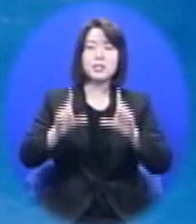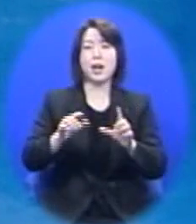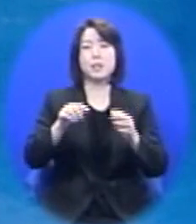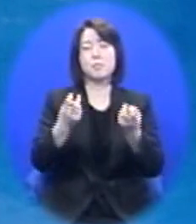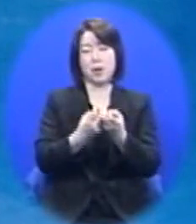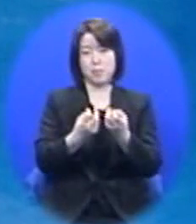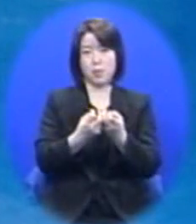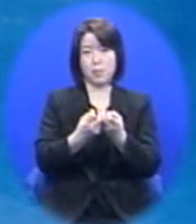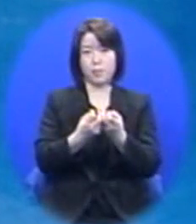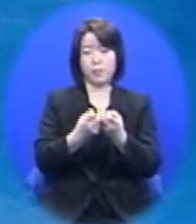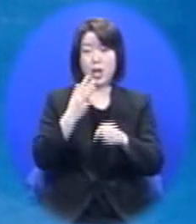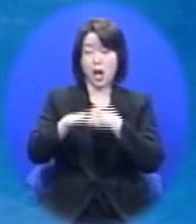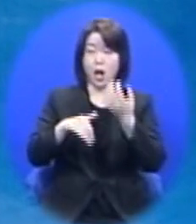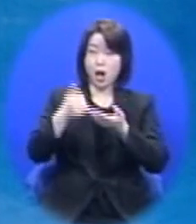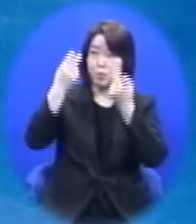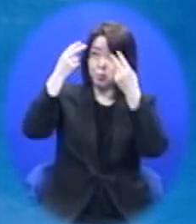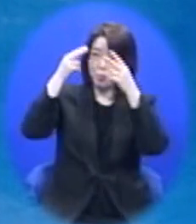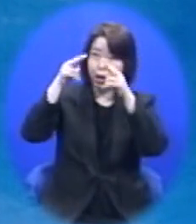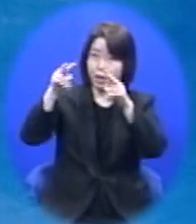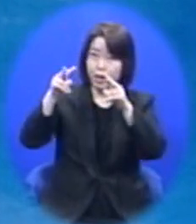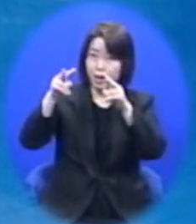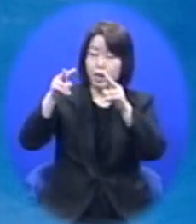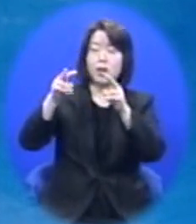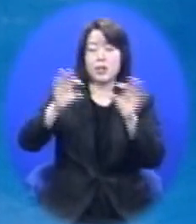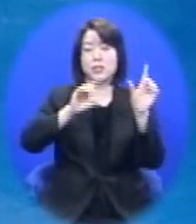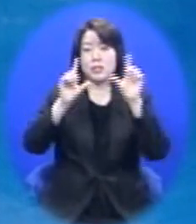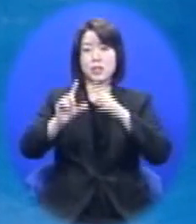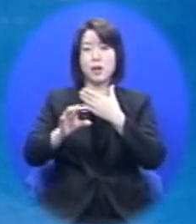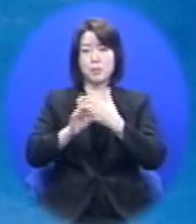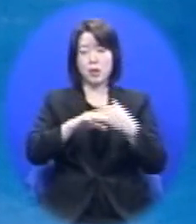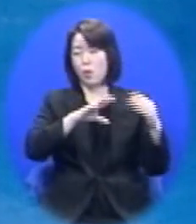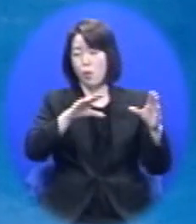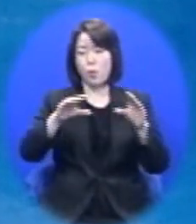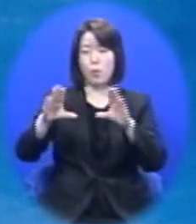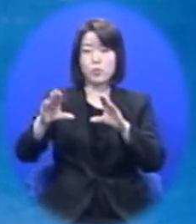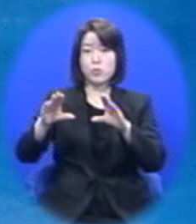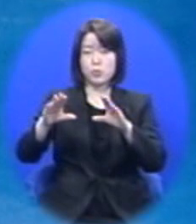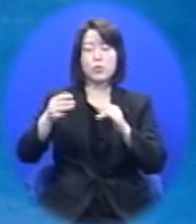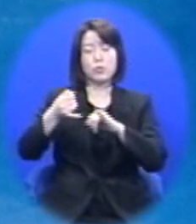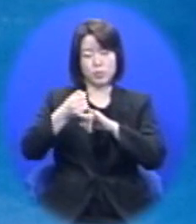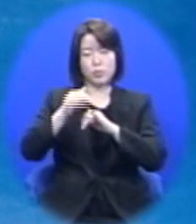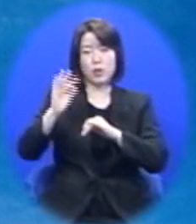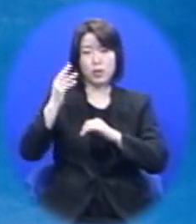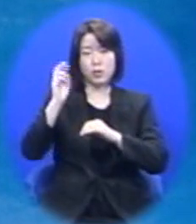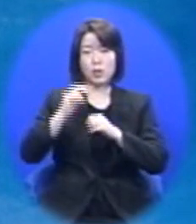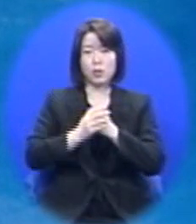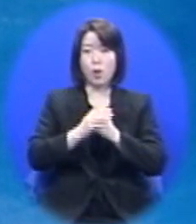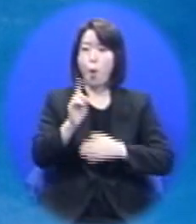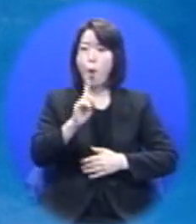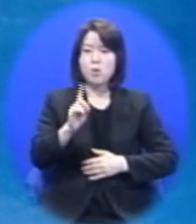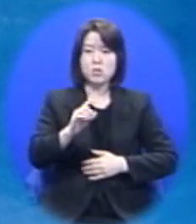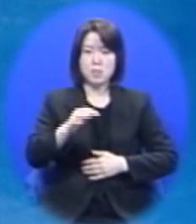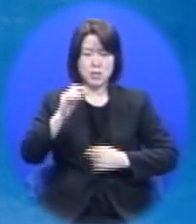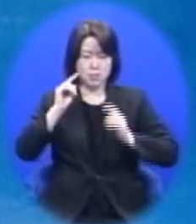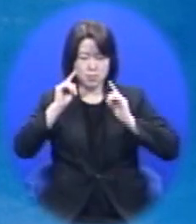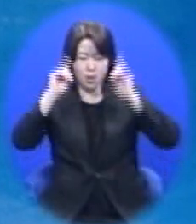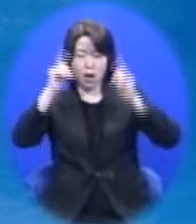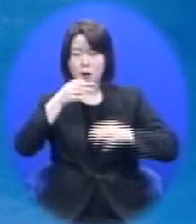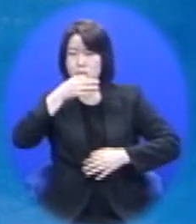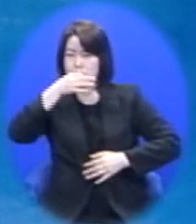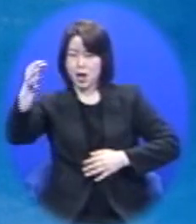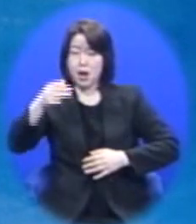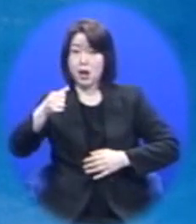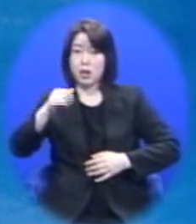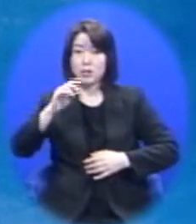바라보고 살면 온유하지 않을 수가 없어요. 어디서 큰 소리를 내요? 하나님 앞에서.